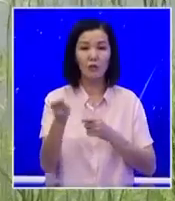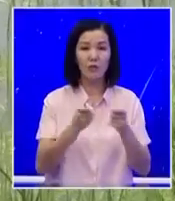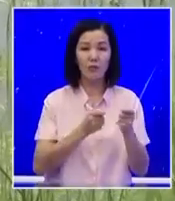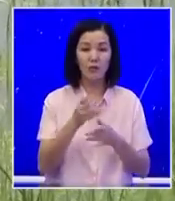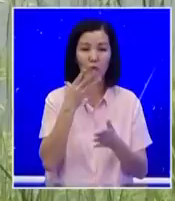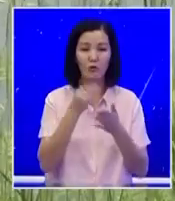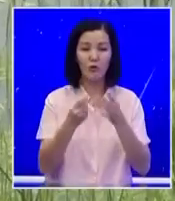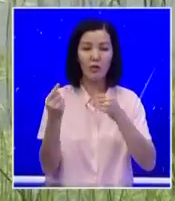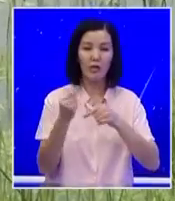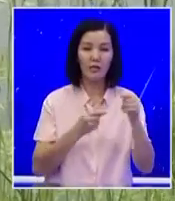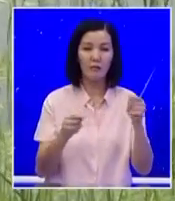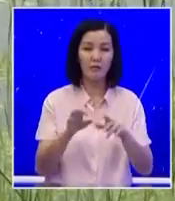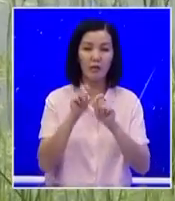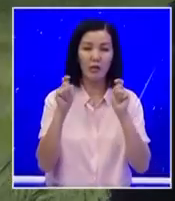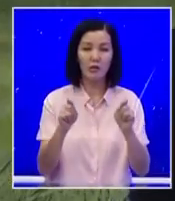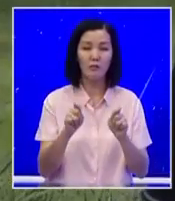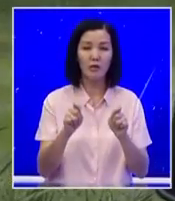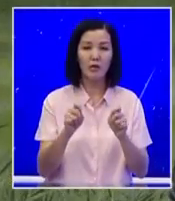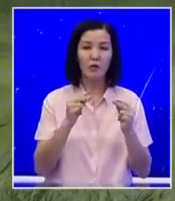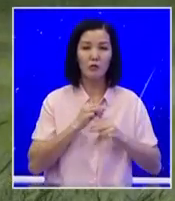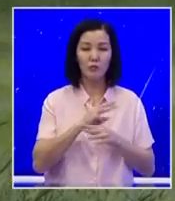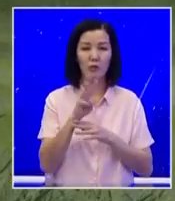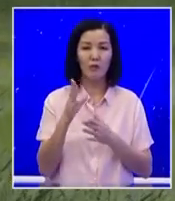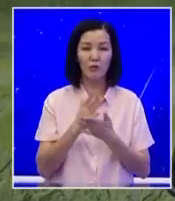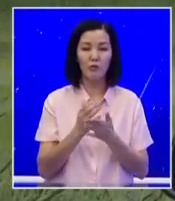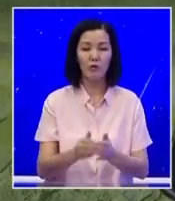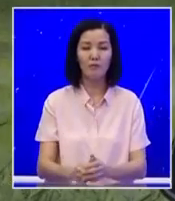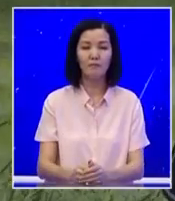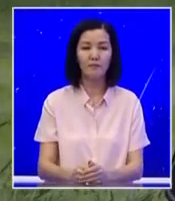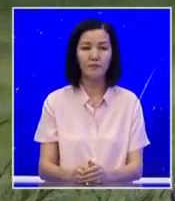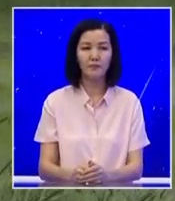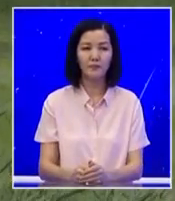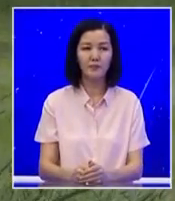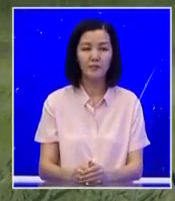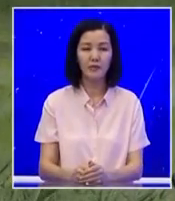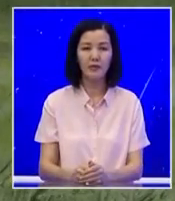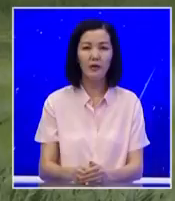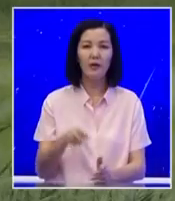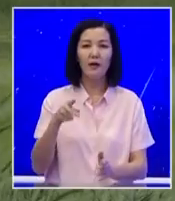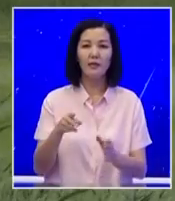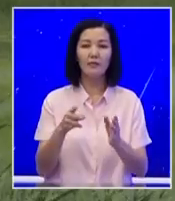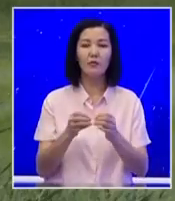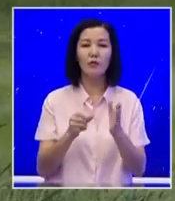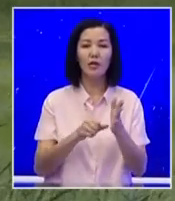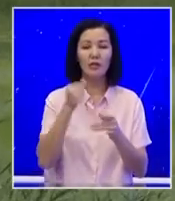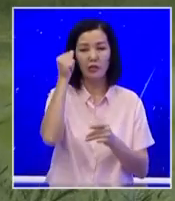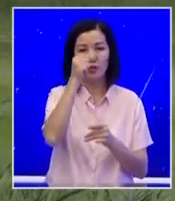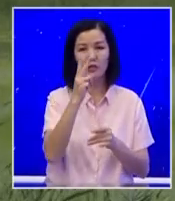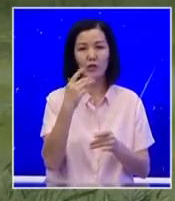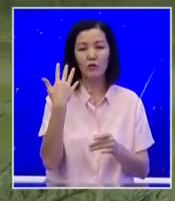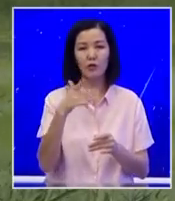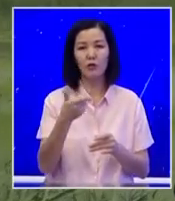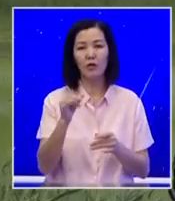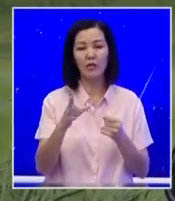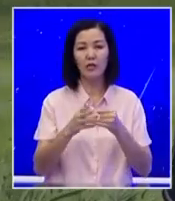өз кәсібінің нәсібін көріп отыр. Возделыванием риса занимаемся с 2016 года. 2016 жылы 250 гектармен